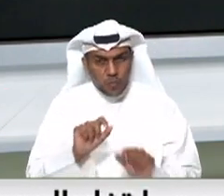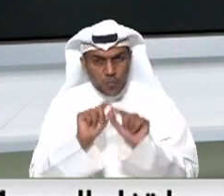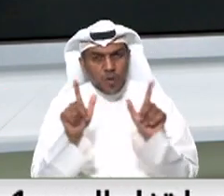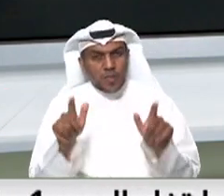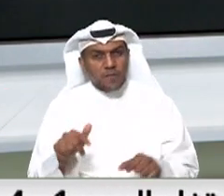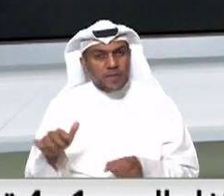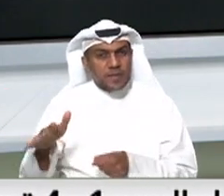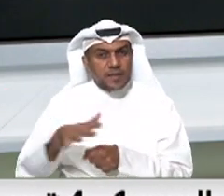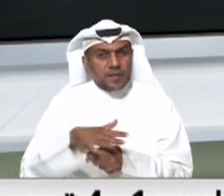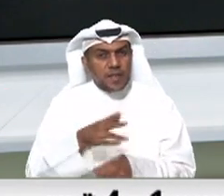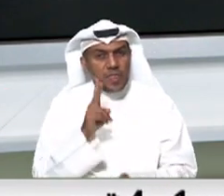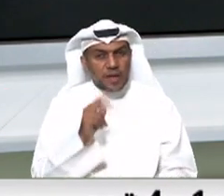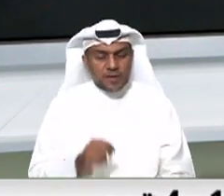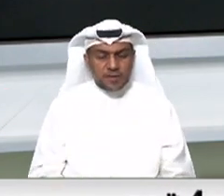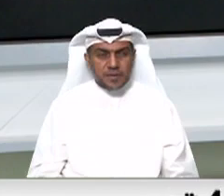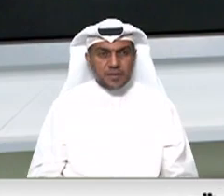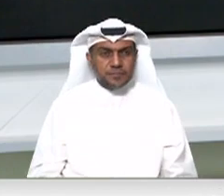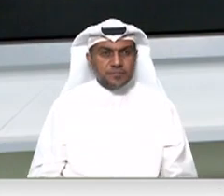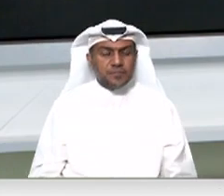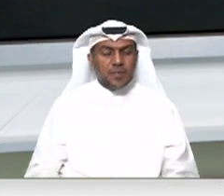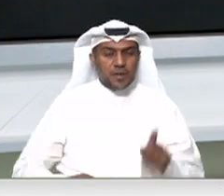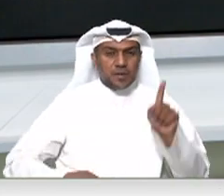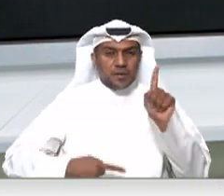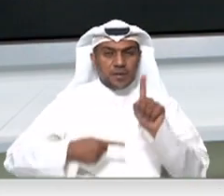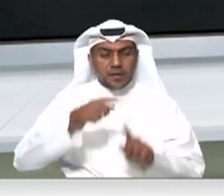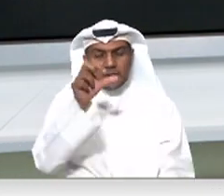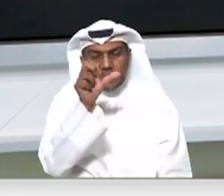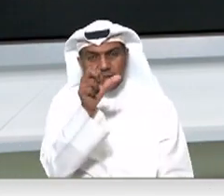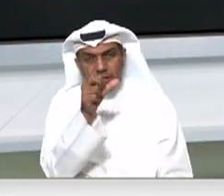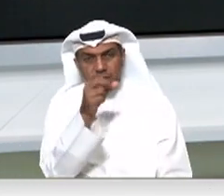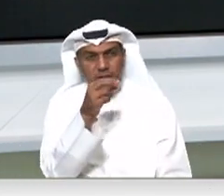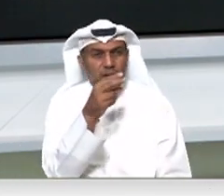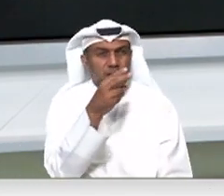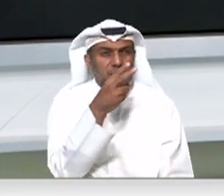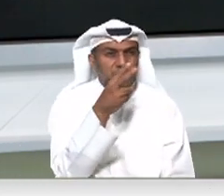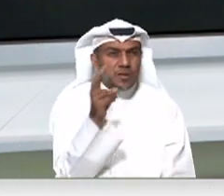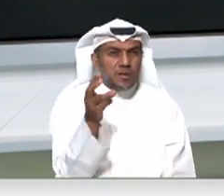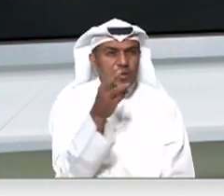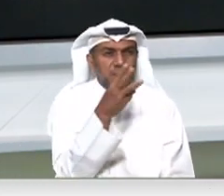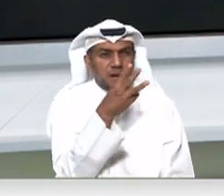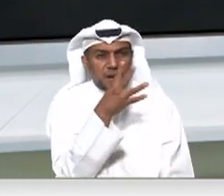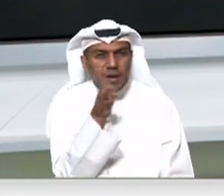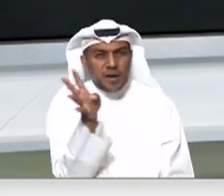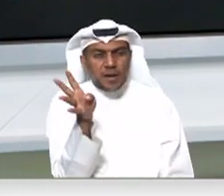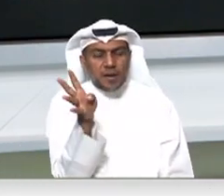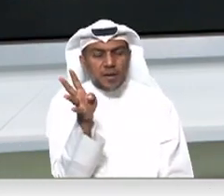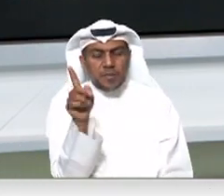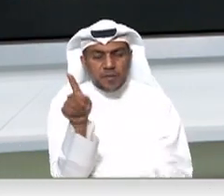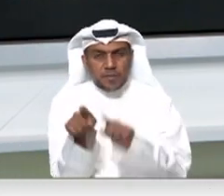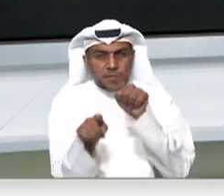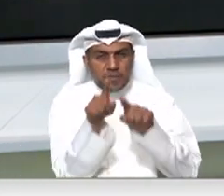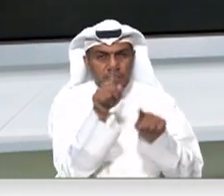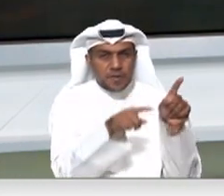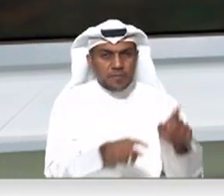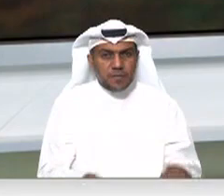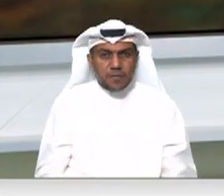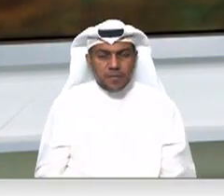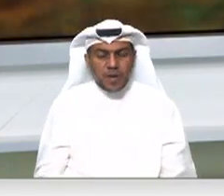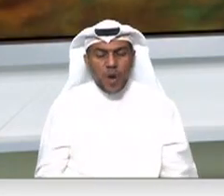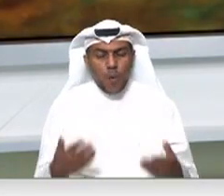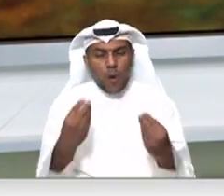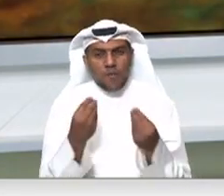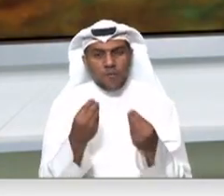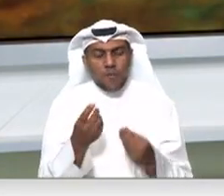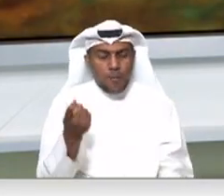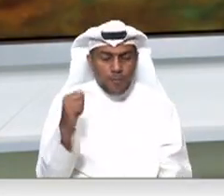للساعه 12 درجات الحراره تتراوح ما بين 29 الى 34 درجه مئويه هواء خفيفه الى معتدل السرعه حتى نهايه اليوم لكن